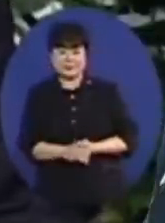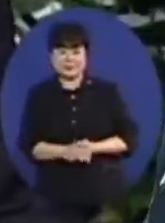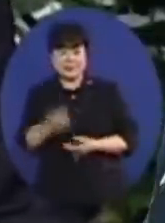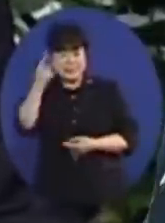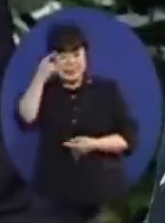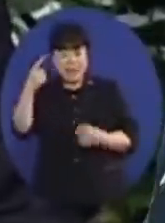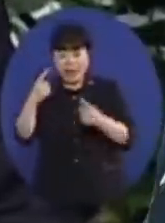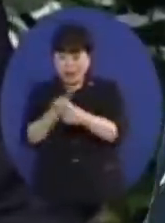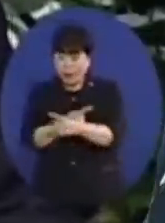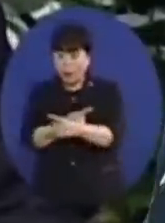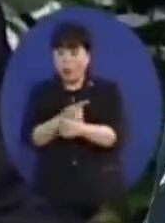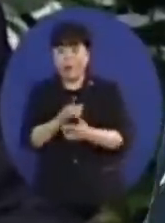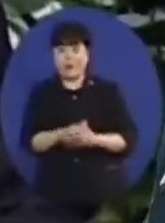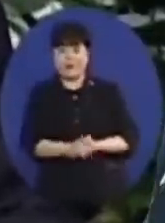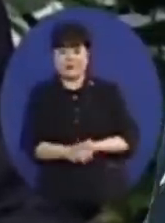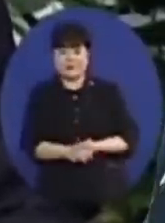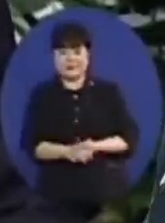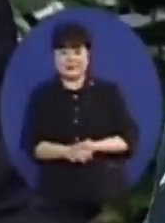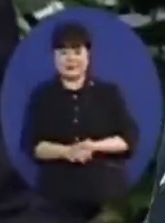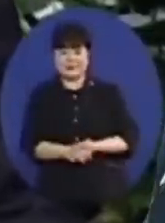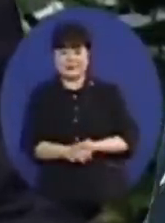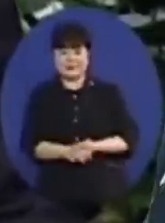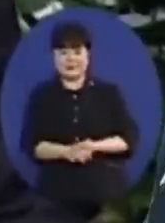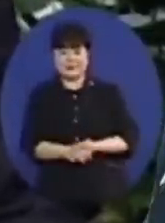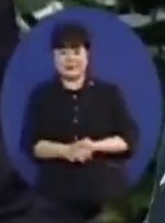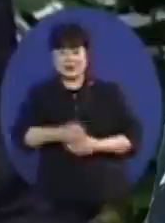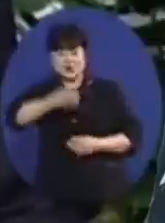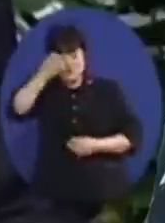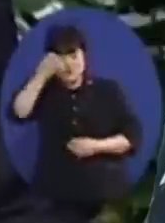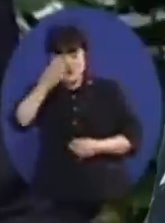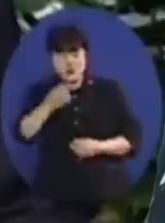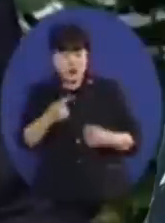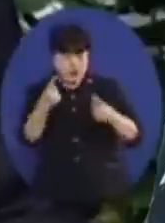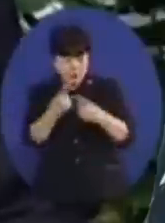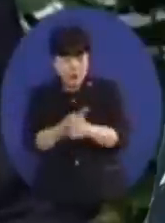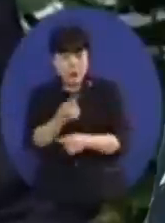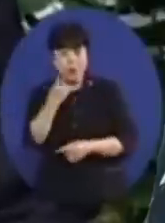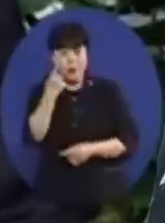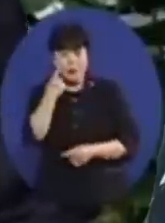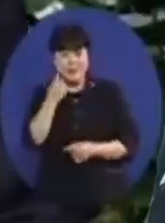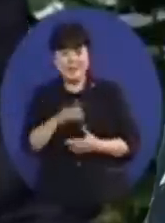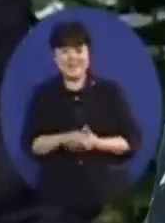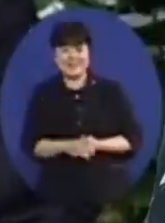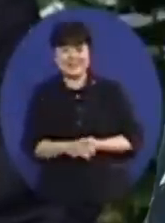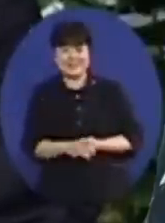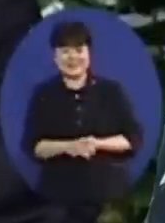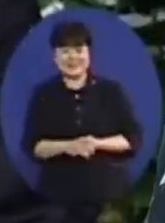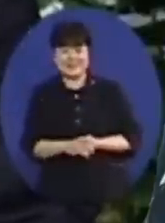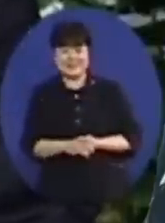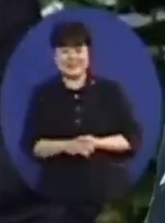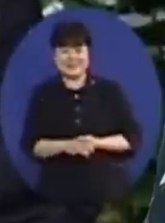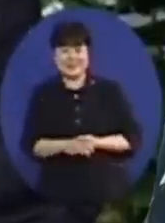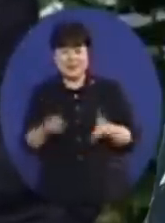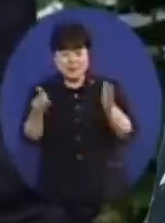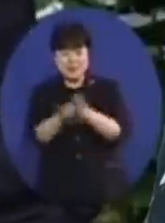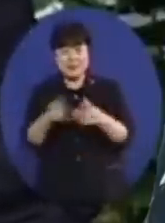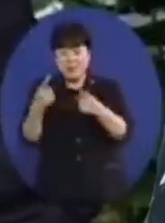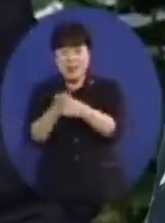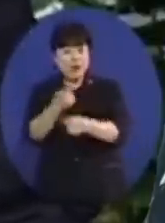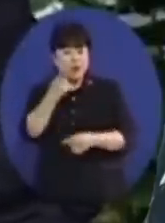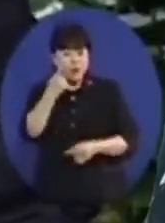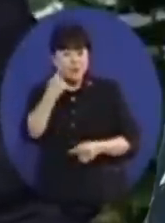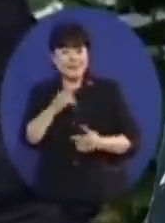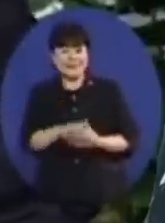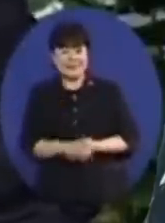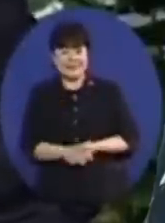생각을 바꾸어 먹으십시오 꿈을 바꿔 보십시오 믿음을 바꾸어